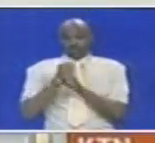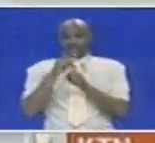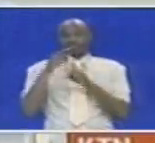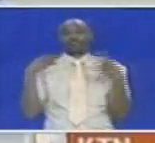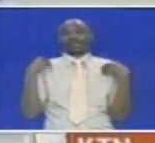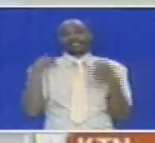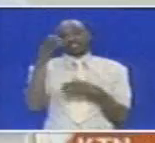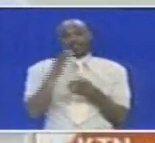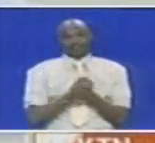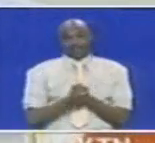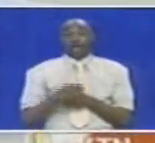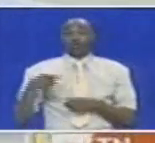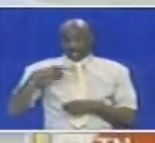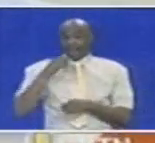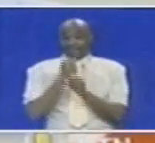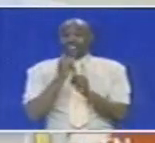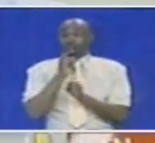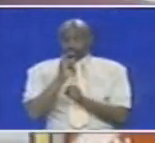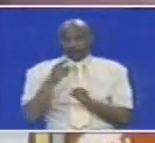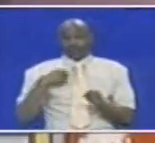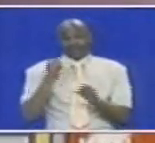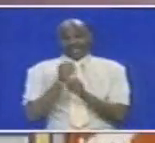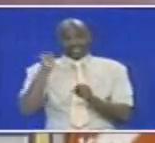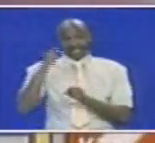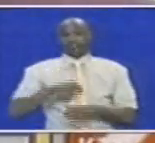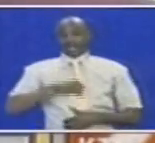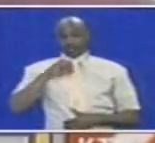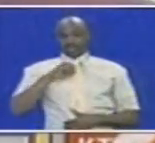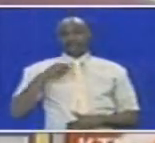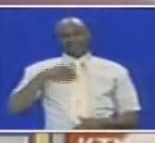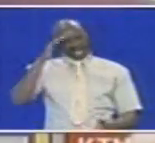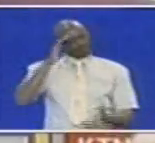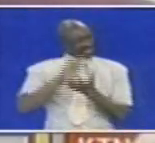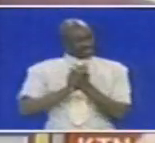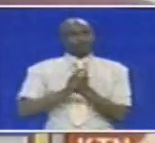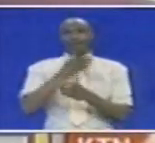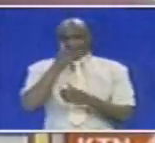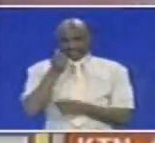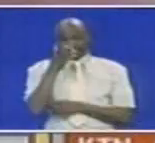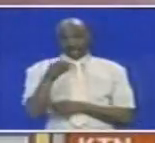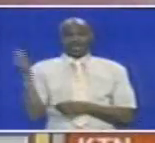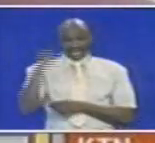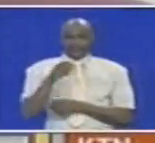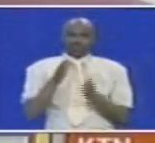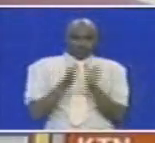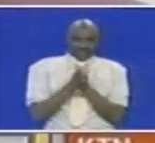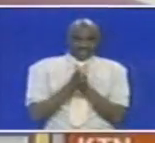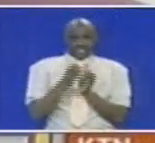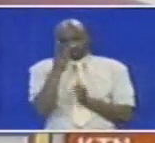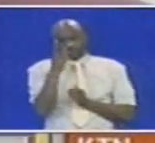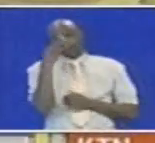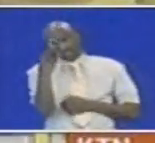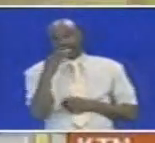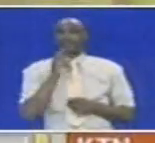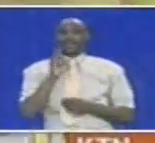fora. We'll make sure that we make Kenya proud. I believe we'll do the best. I believe we'll come with at least 2 or 3